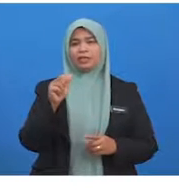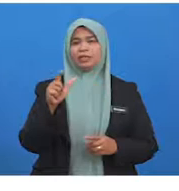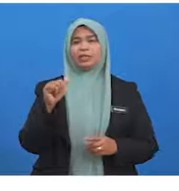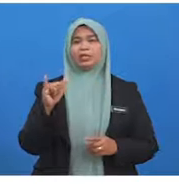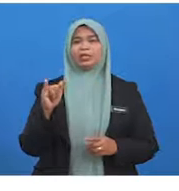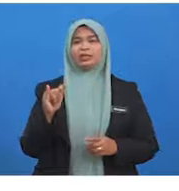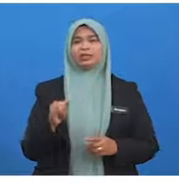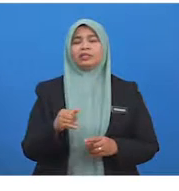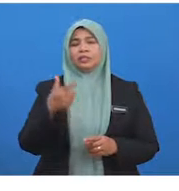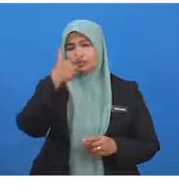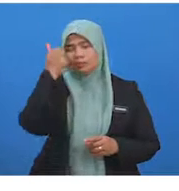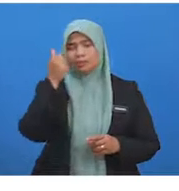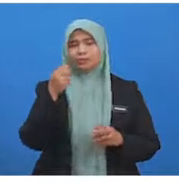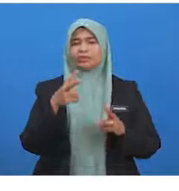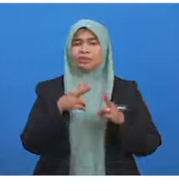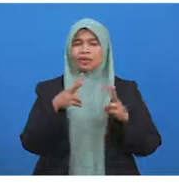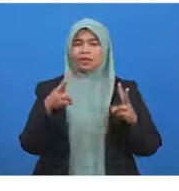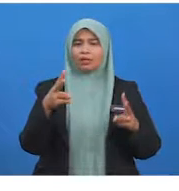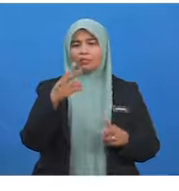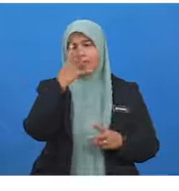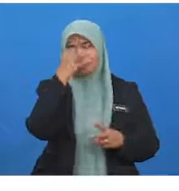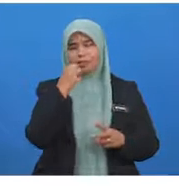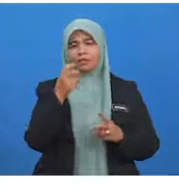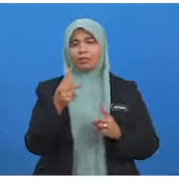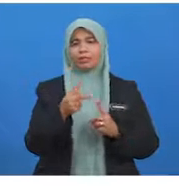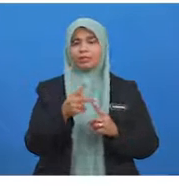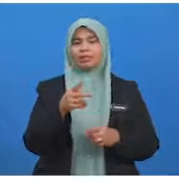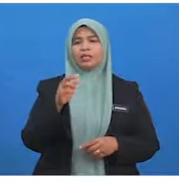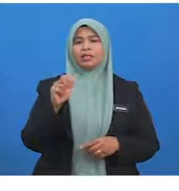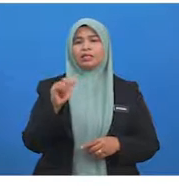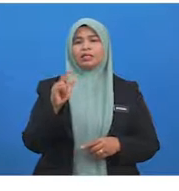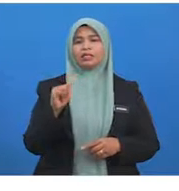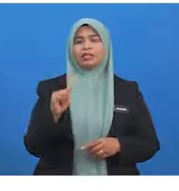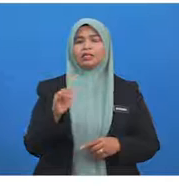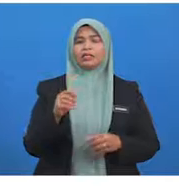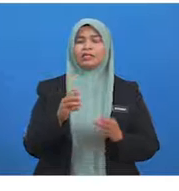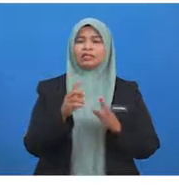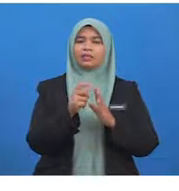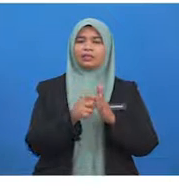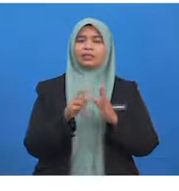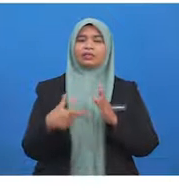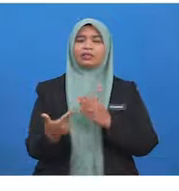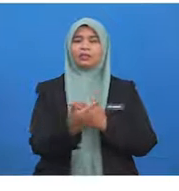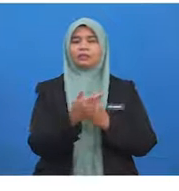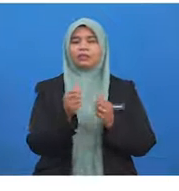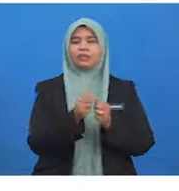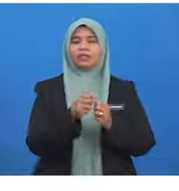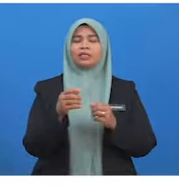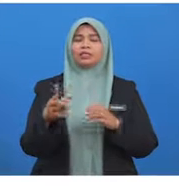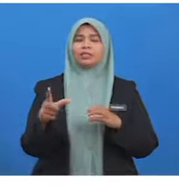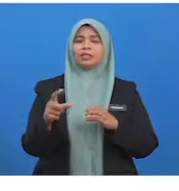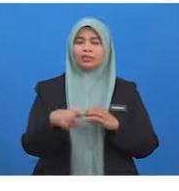Disebabkan terlalu marahkan Ali yang terlibat dengan jenayah dadah, Abu si ayah tadi